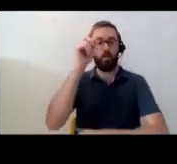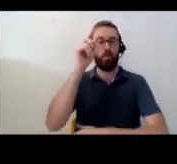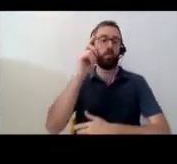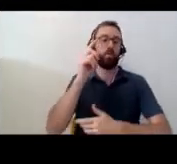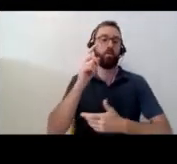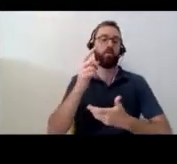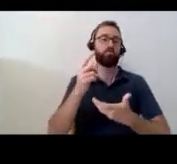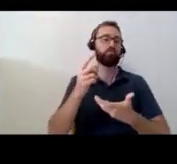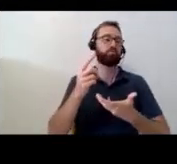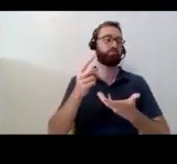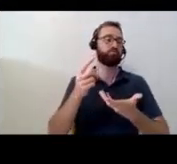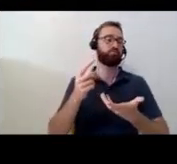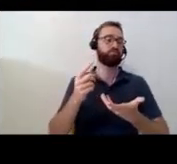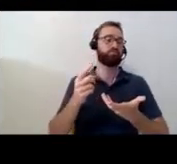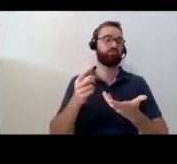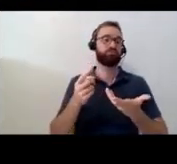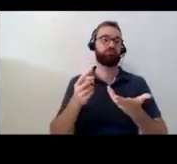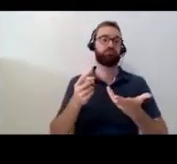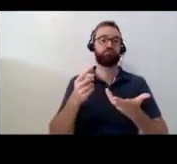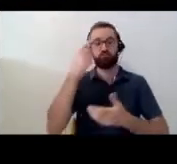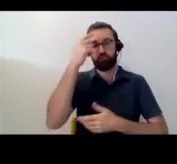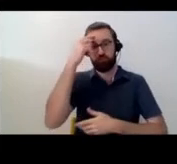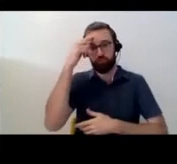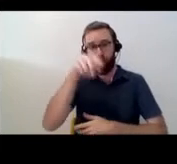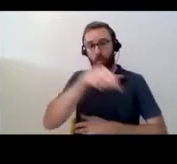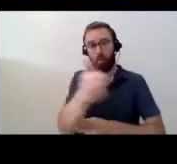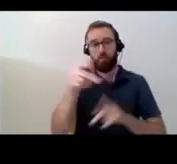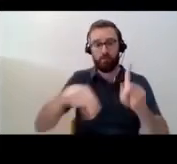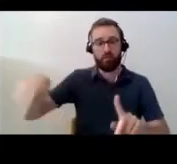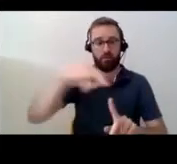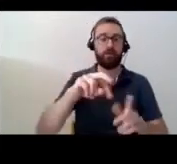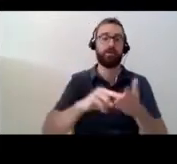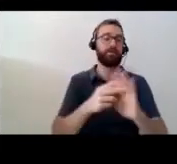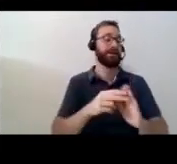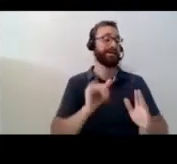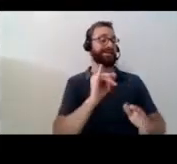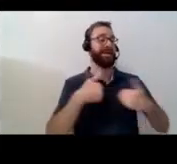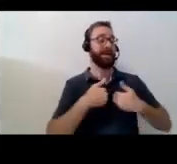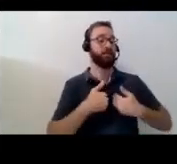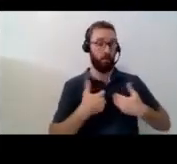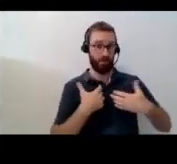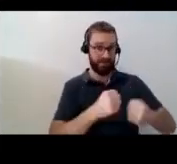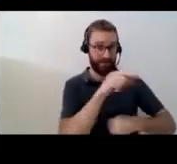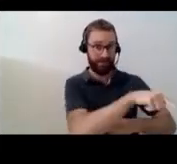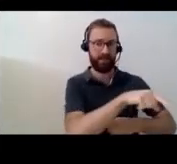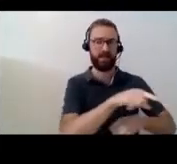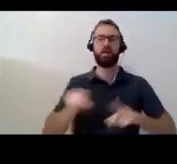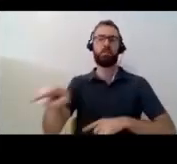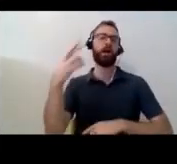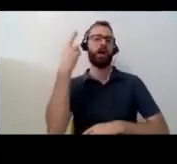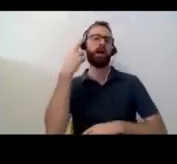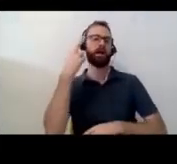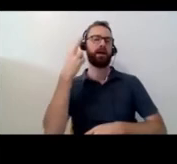convenance, c'est-à-dire le fait de mettre à mort un animal en santé pour des raisons personnelles